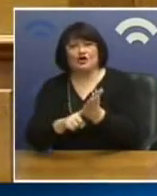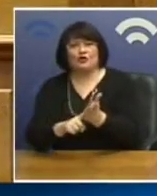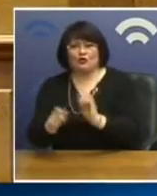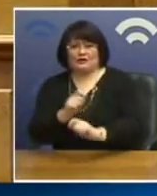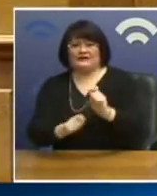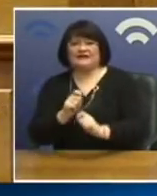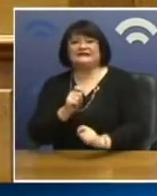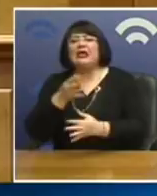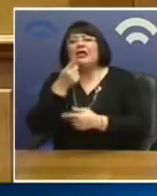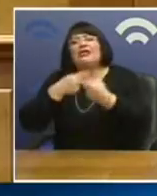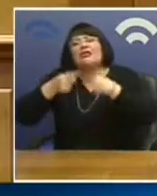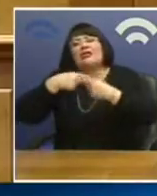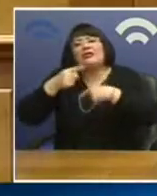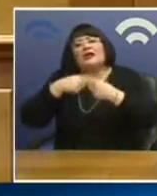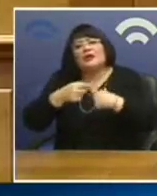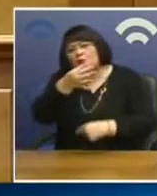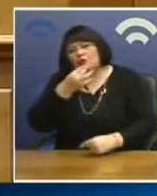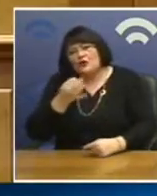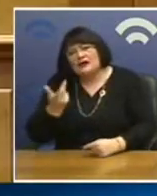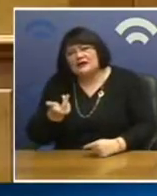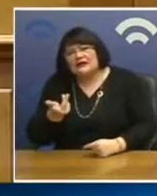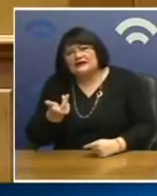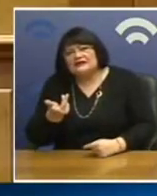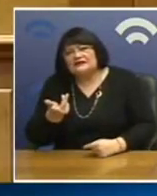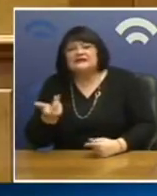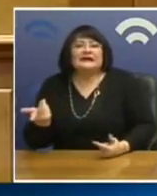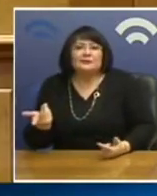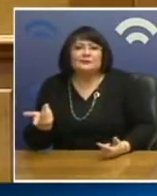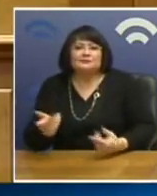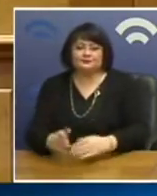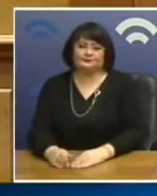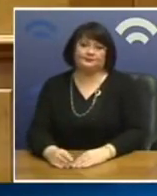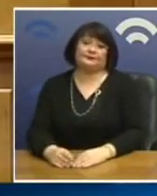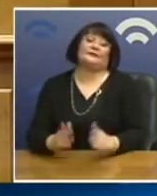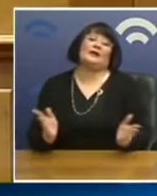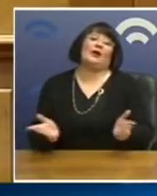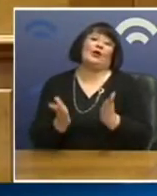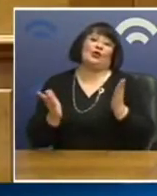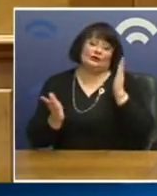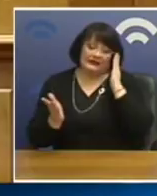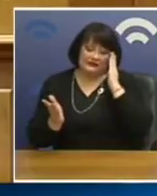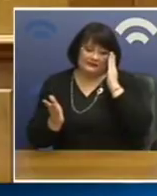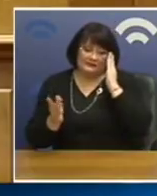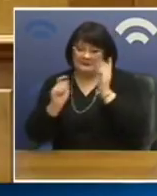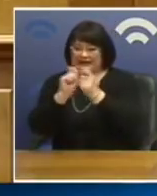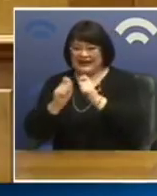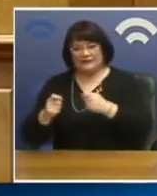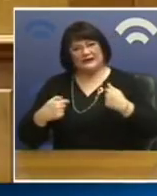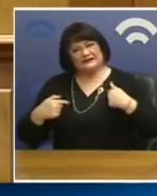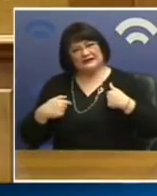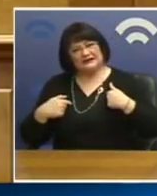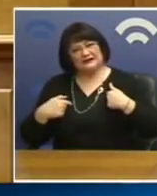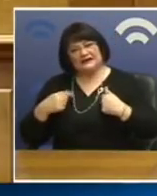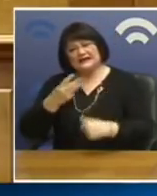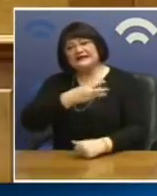πρόσχημα, για την κοινή γνώμη, ότι δήθεν με τη μεταρρύθμιση αυτή, ο ΣΥΡΙΖΑ